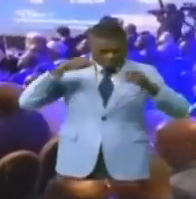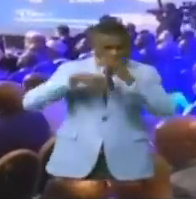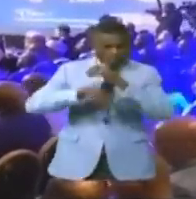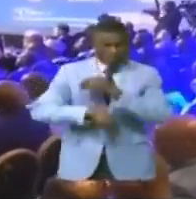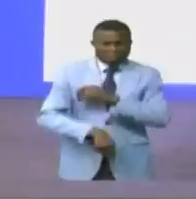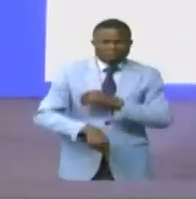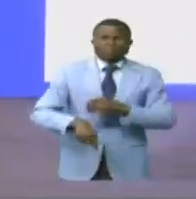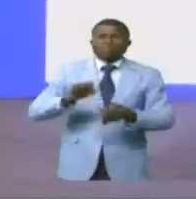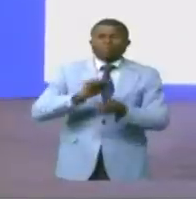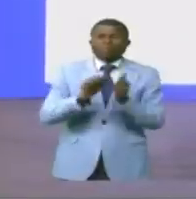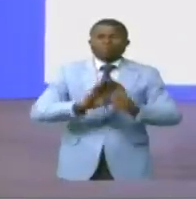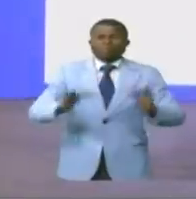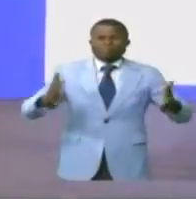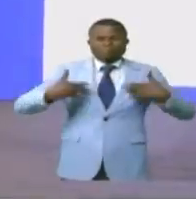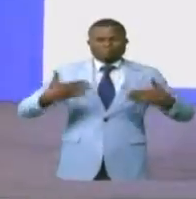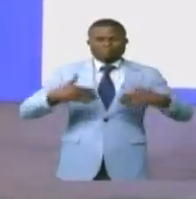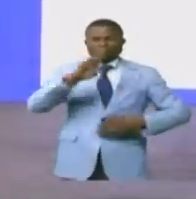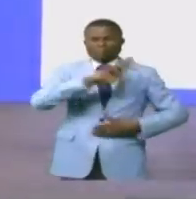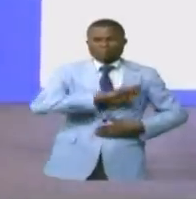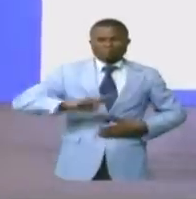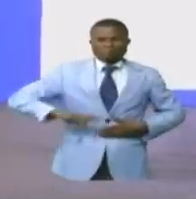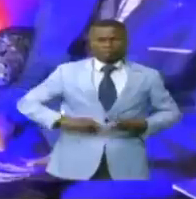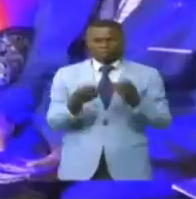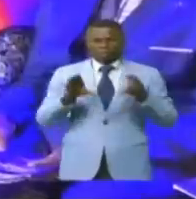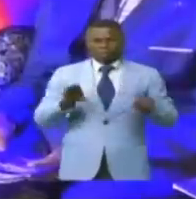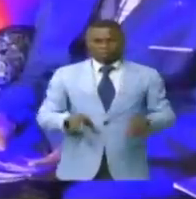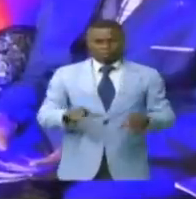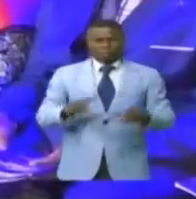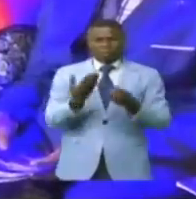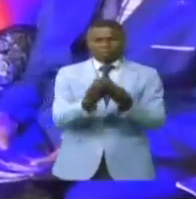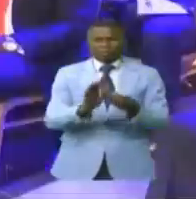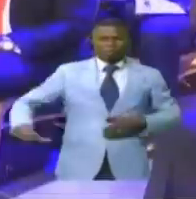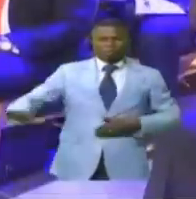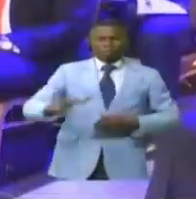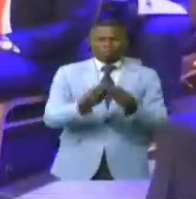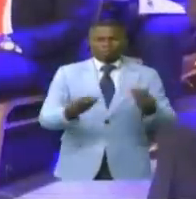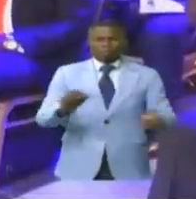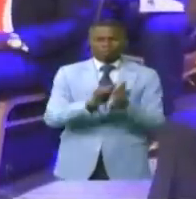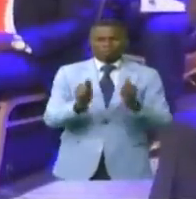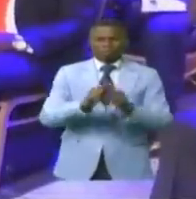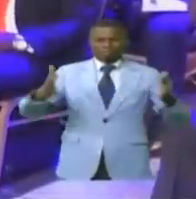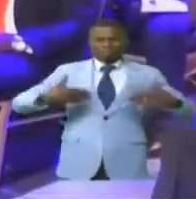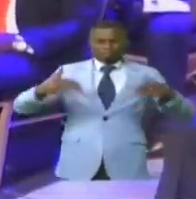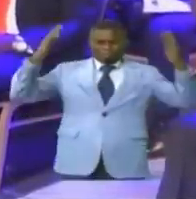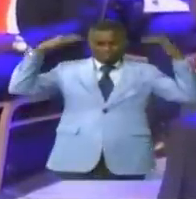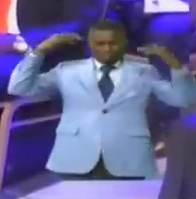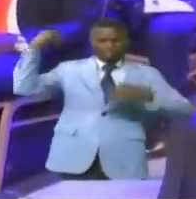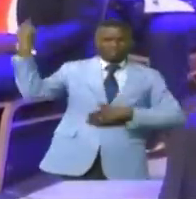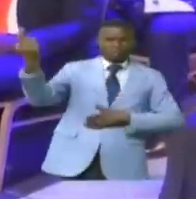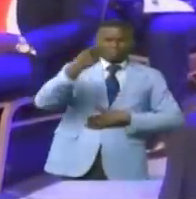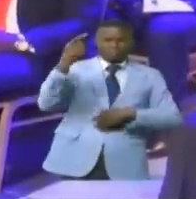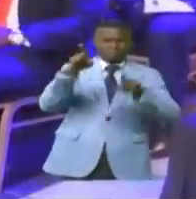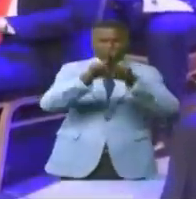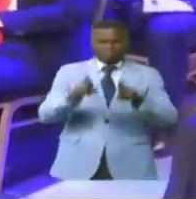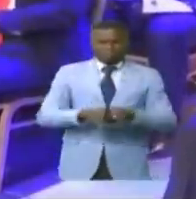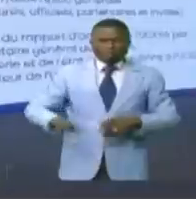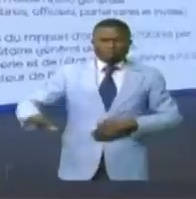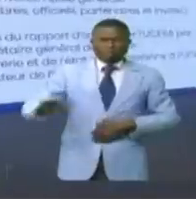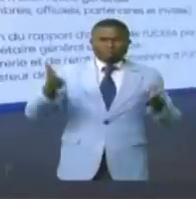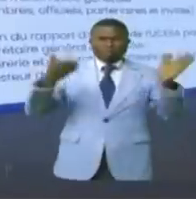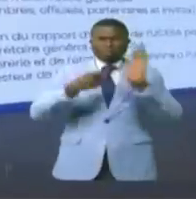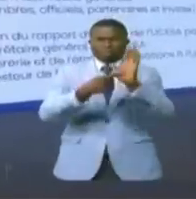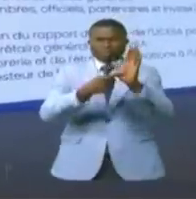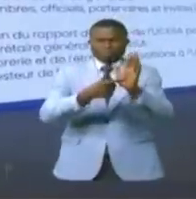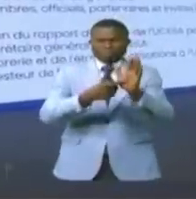la mobilité climatique en République démocratique du Congo, pays solution au problème du réchauffement climatique mondial, mais également présenter